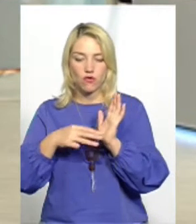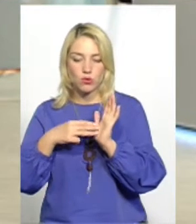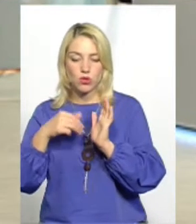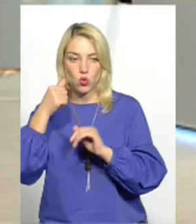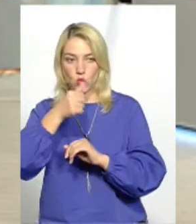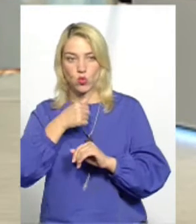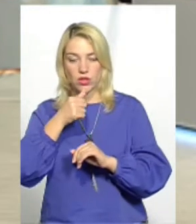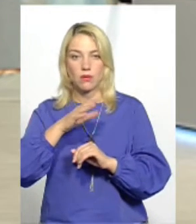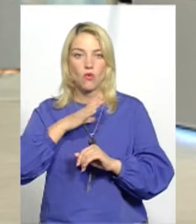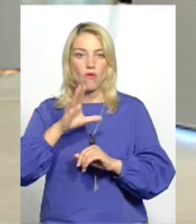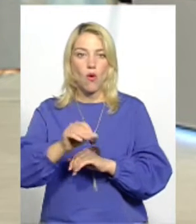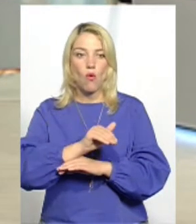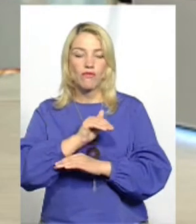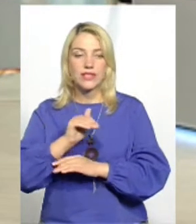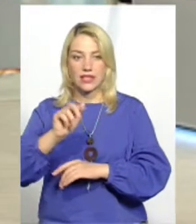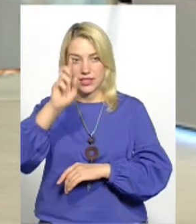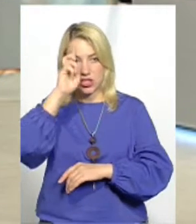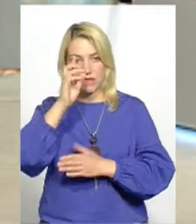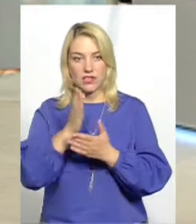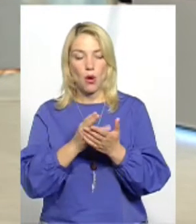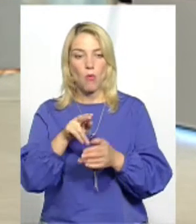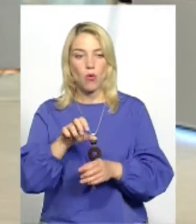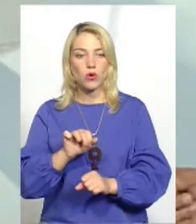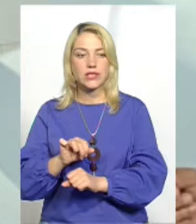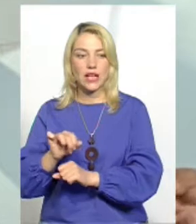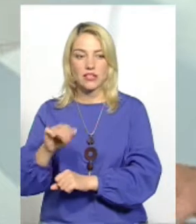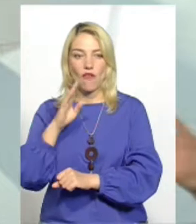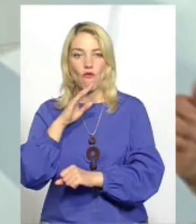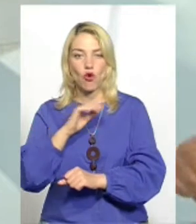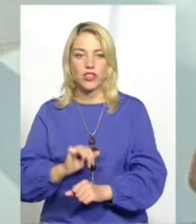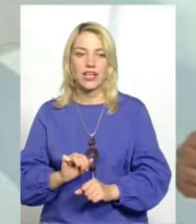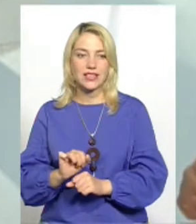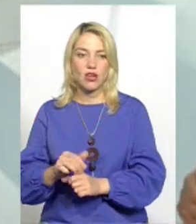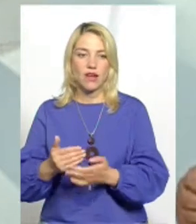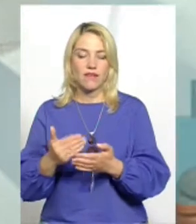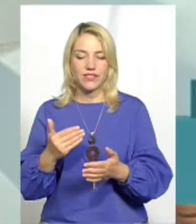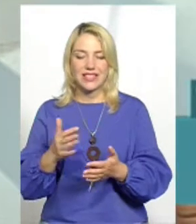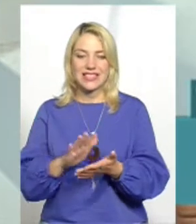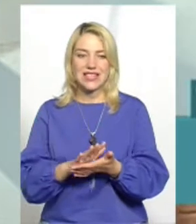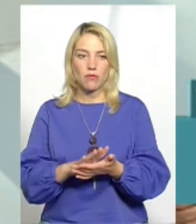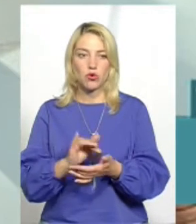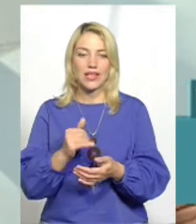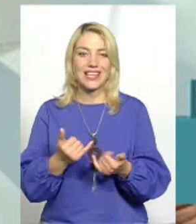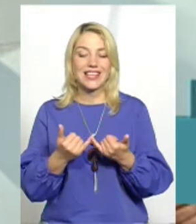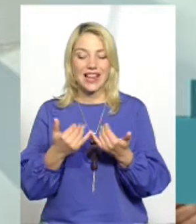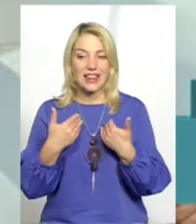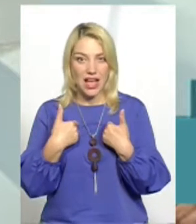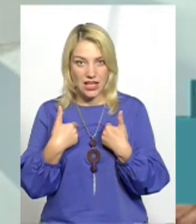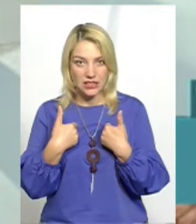70-80-ті роки був на офіційній державній службі саме по захисту водних ресурсів від забруднення, виснаження. І для нас